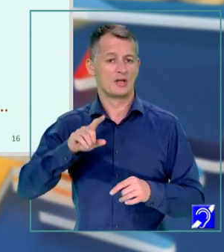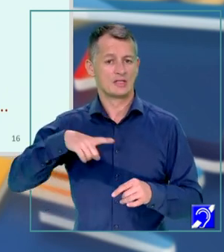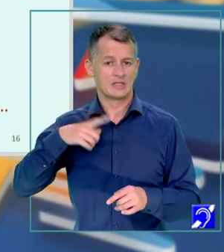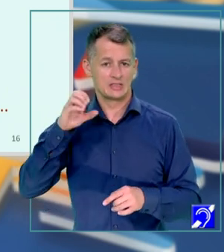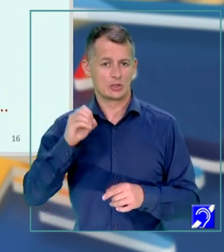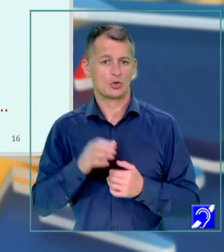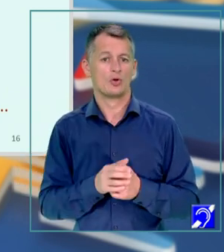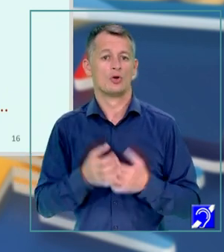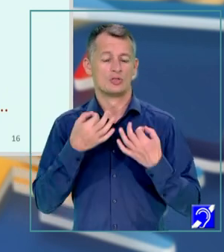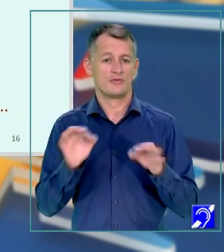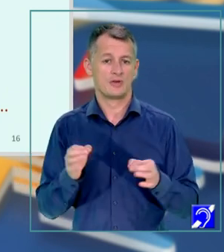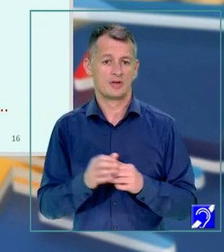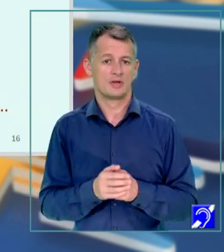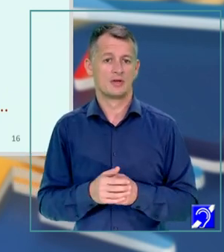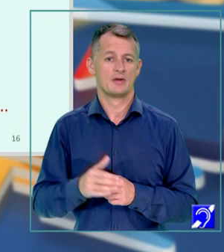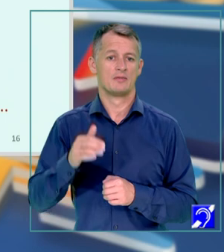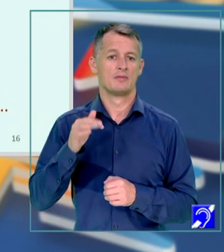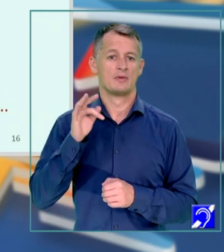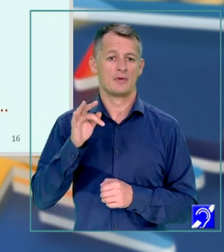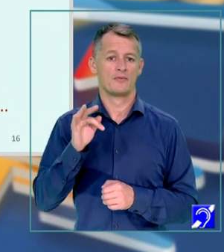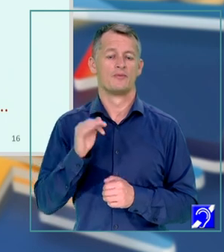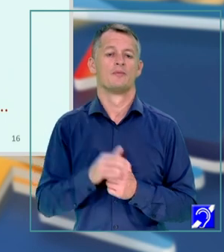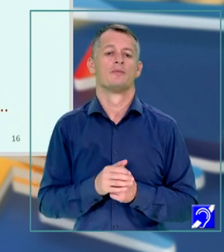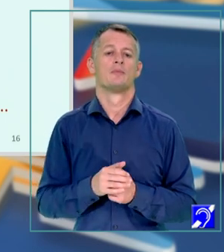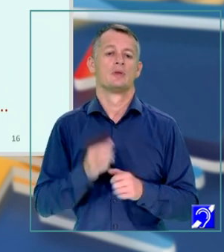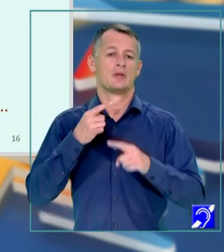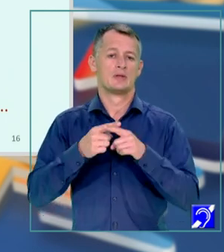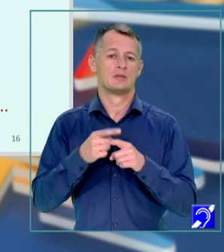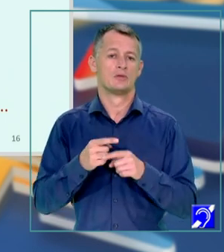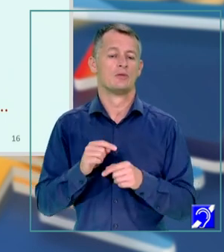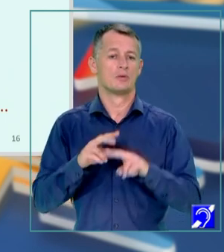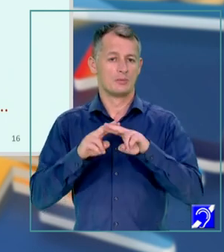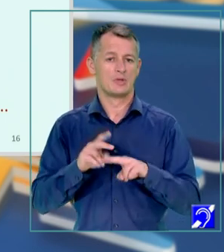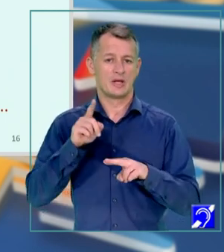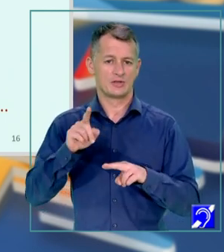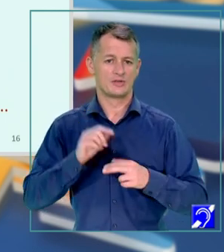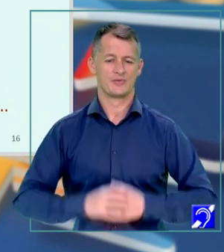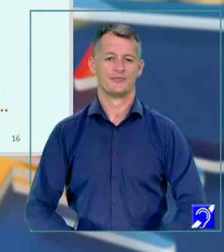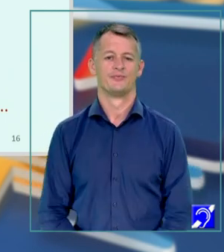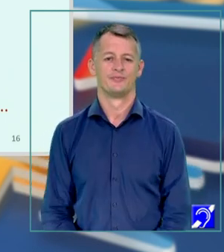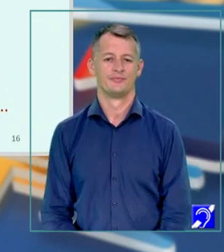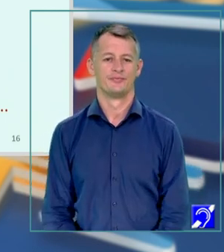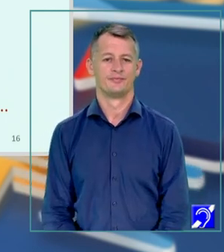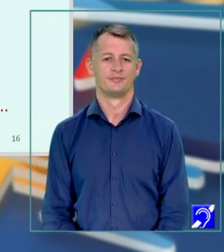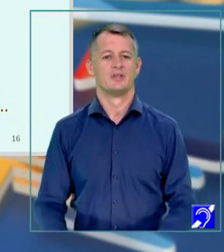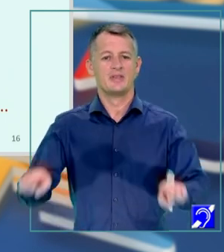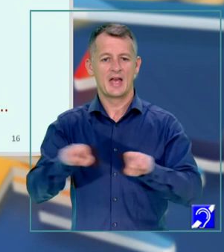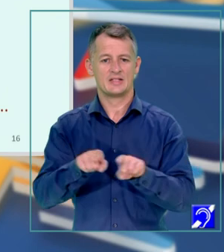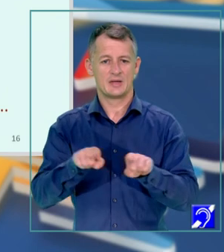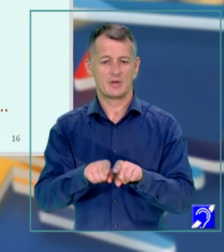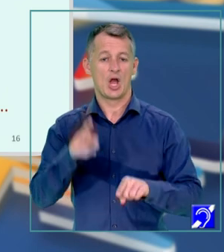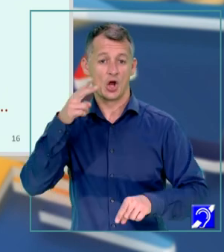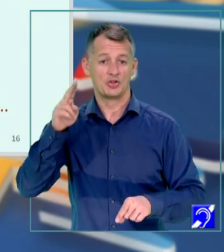apare funcția it mic de x egal cu x funcția de integrat sau integrăm de asemenea în